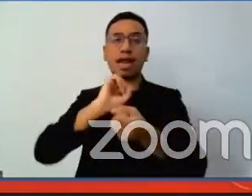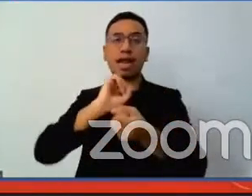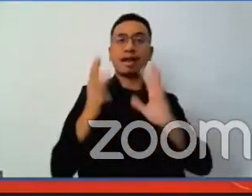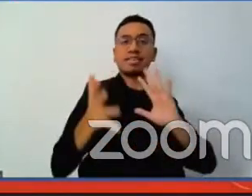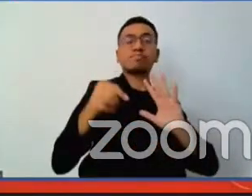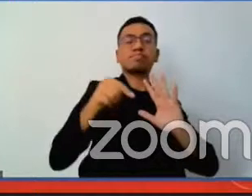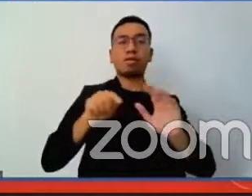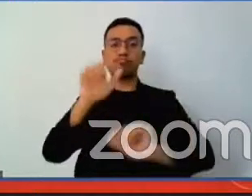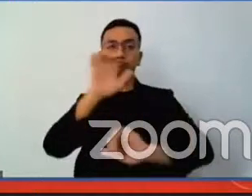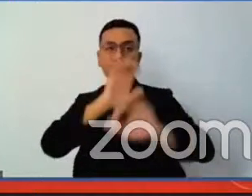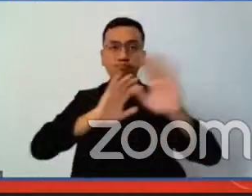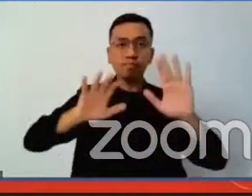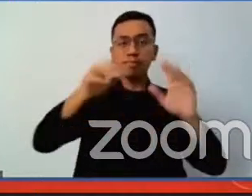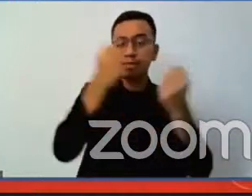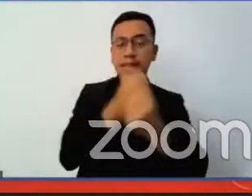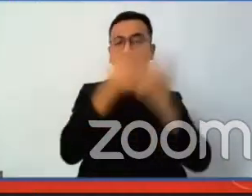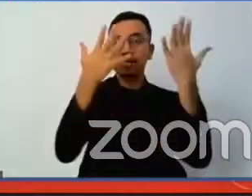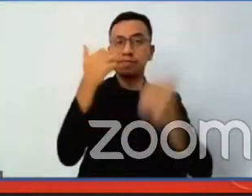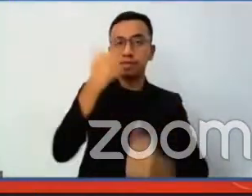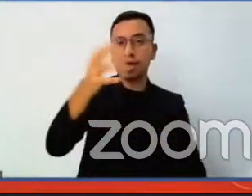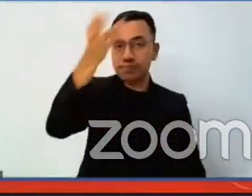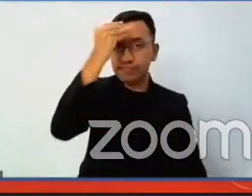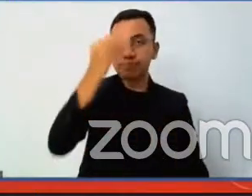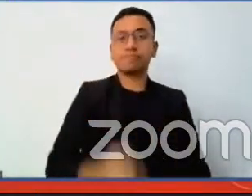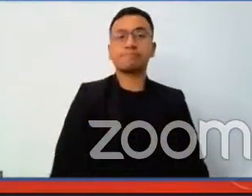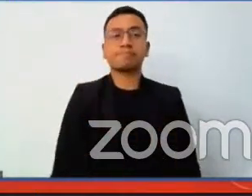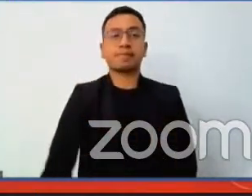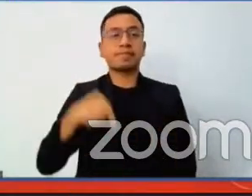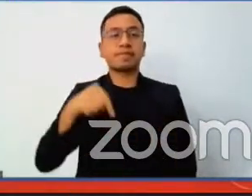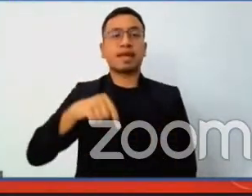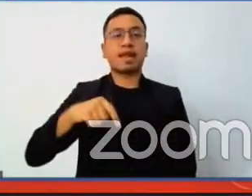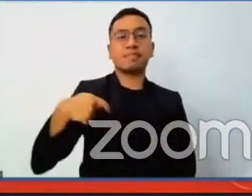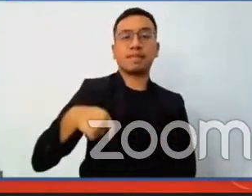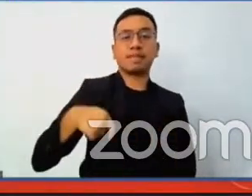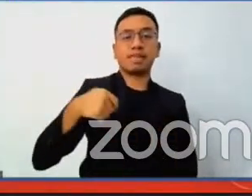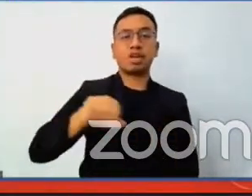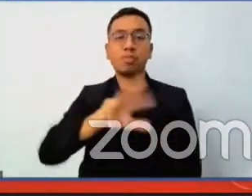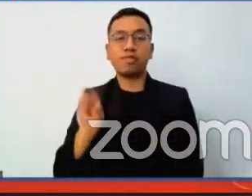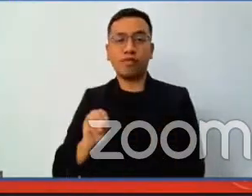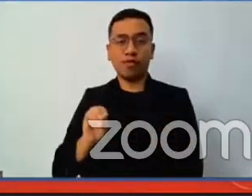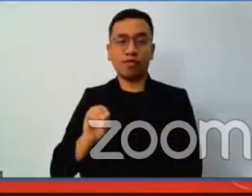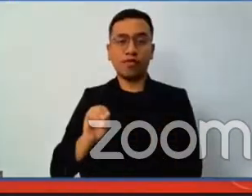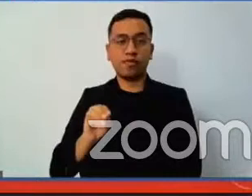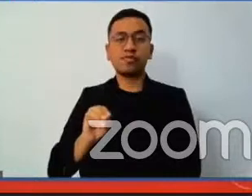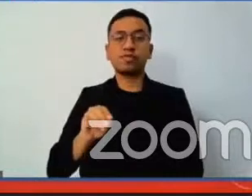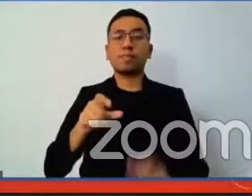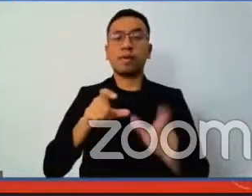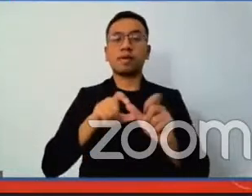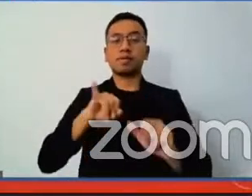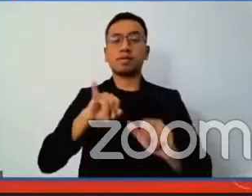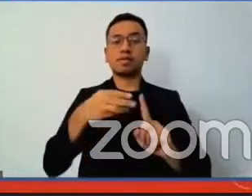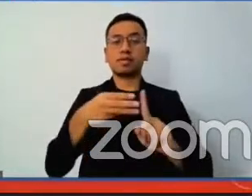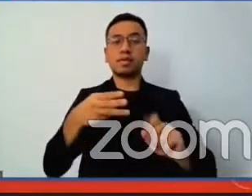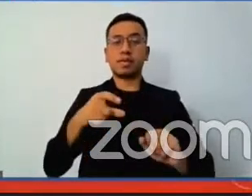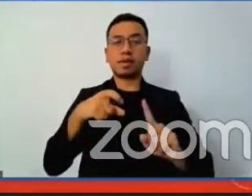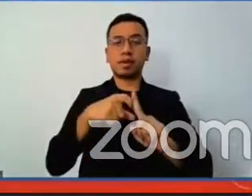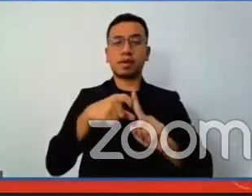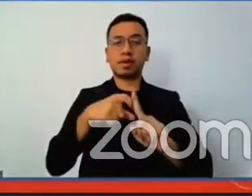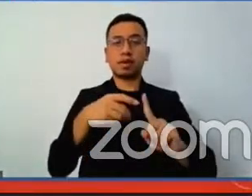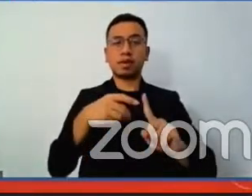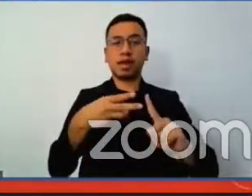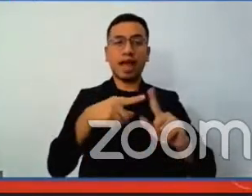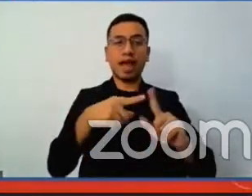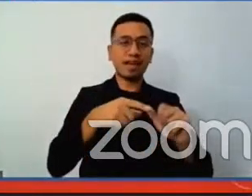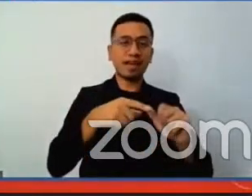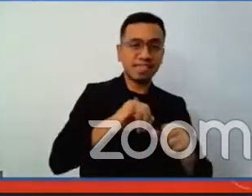itu, hari ini Kementerian Komunikasi dan Informatika bersama JNLD Cyberkreasi dan Kementerian Pendidikan